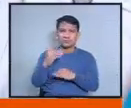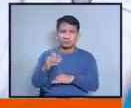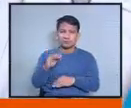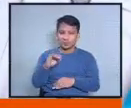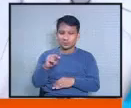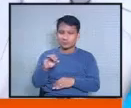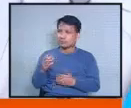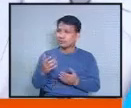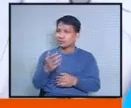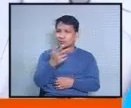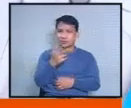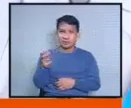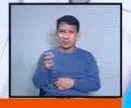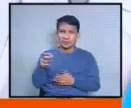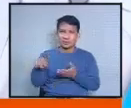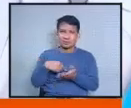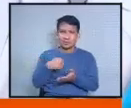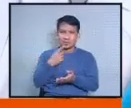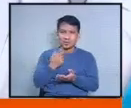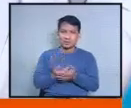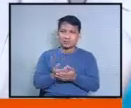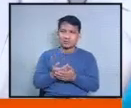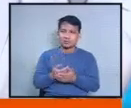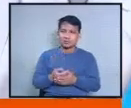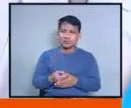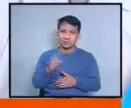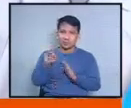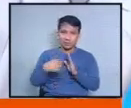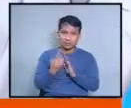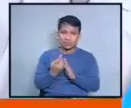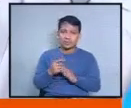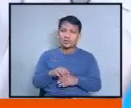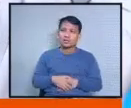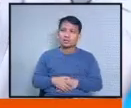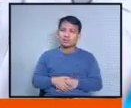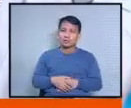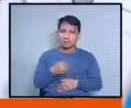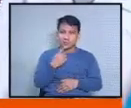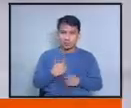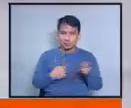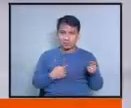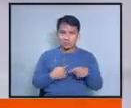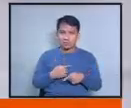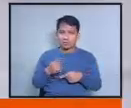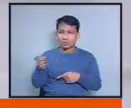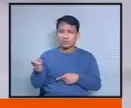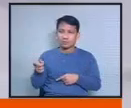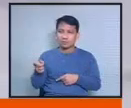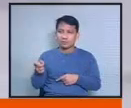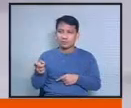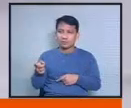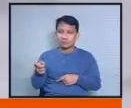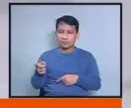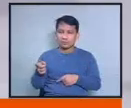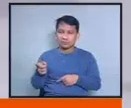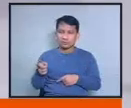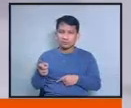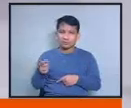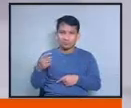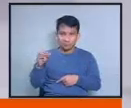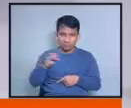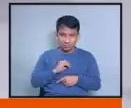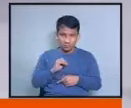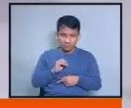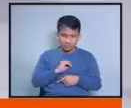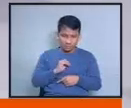po, mga 300 lang po, 8 hours po. 308 hours. Opo. Now, ang sinasabi po ng inyo pong amo nung